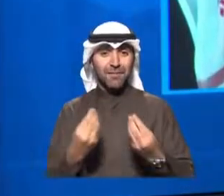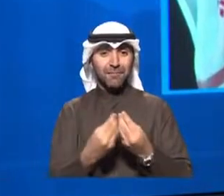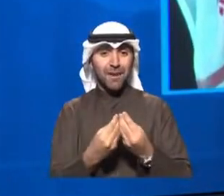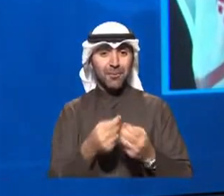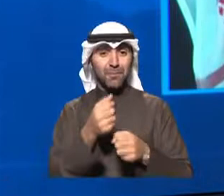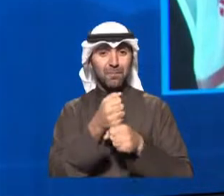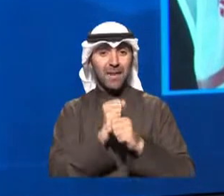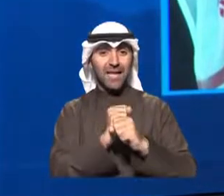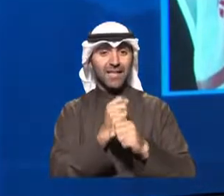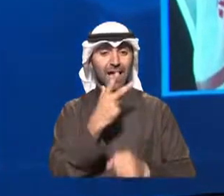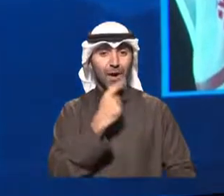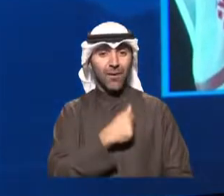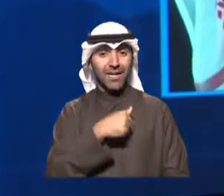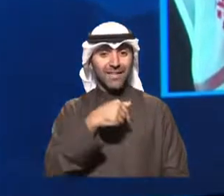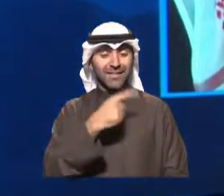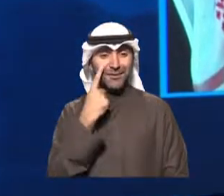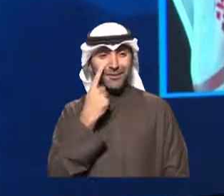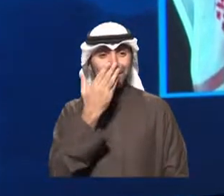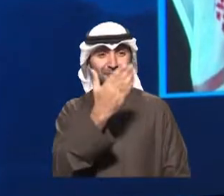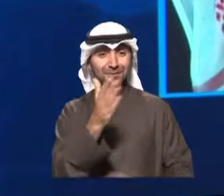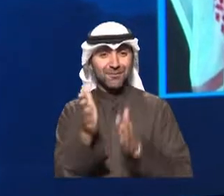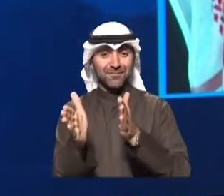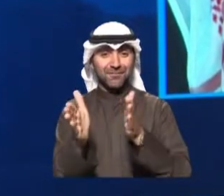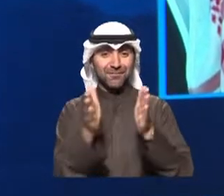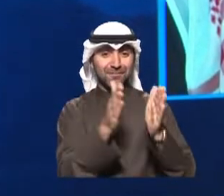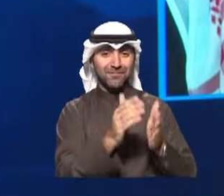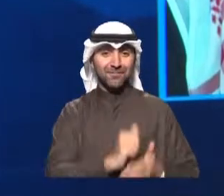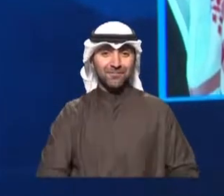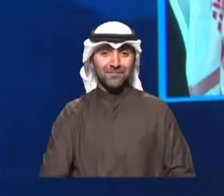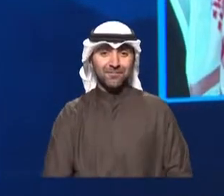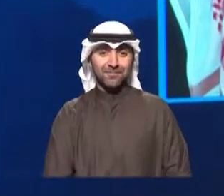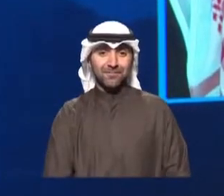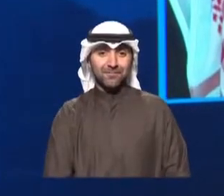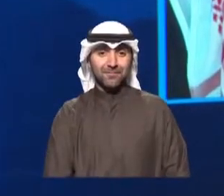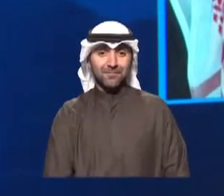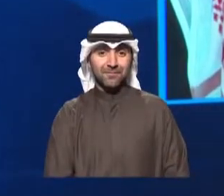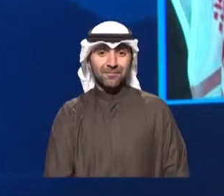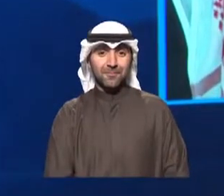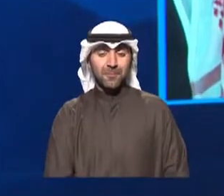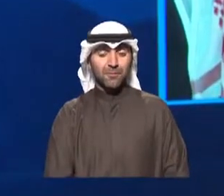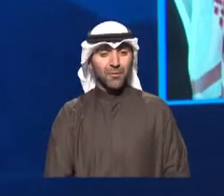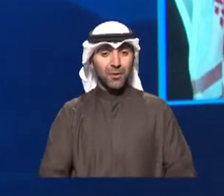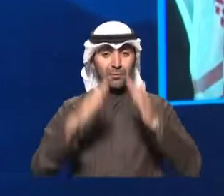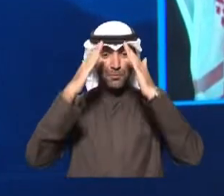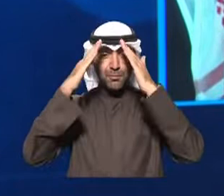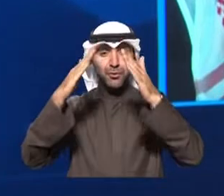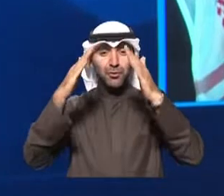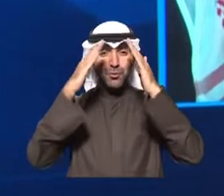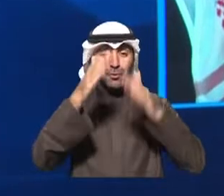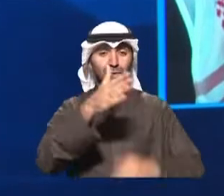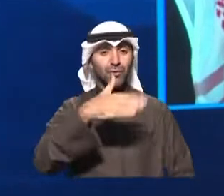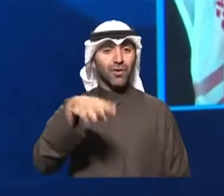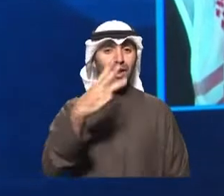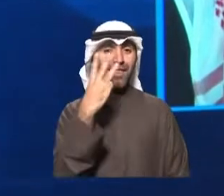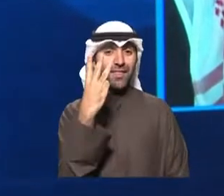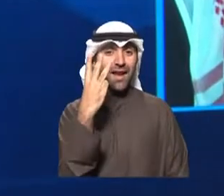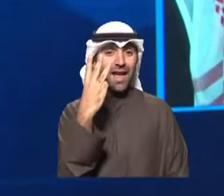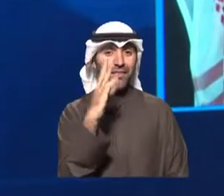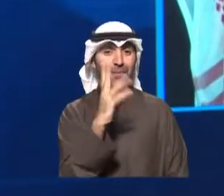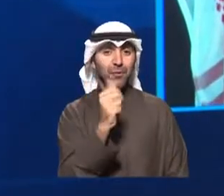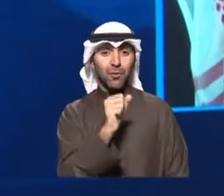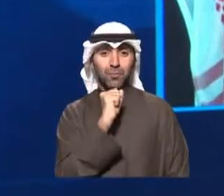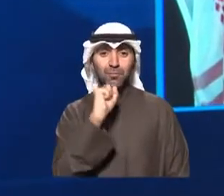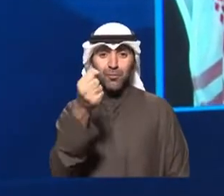التجاري. نعود من جديد إلى الزملاء في استوديو الأخبار. نعم إيمان، شكرا لك فهد، والشكر موصول أيضا